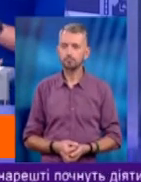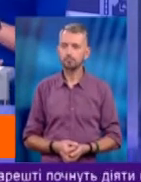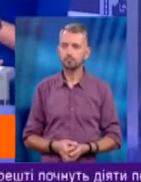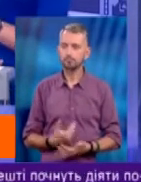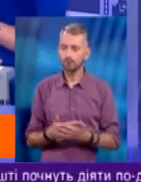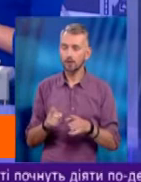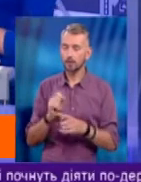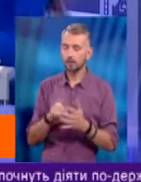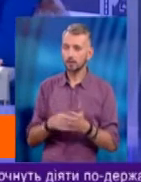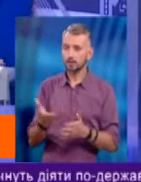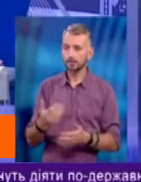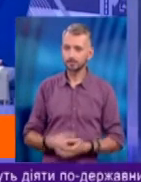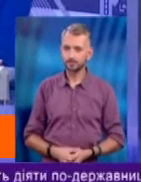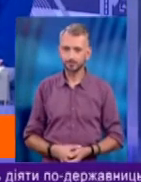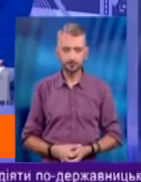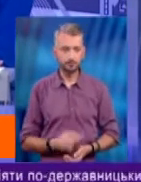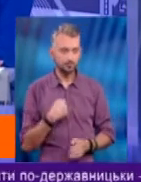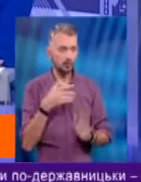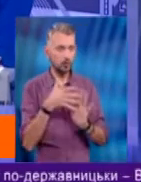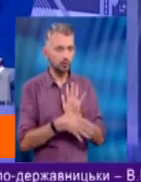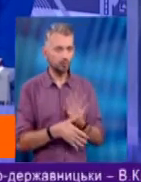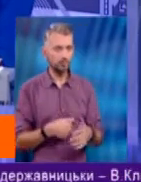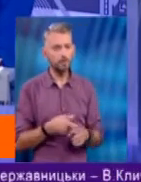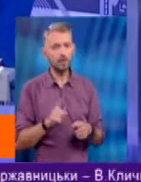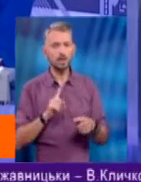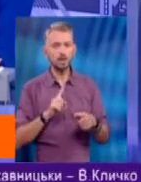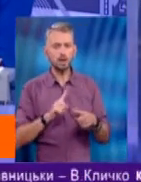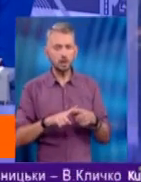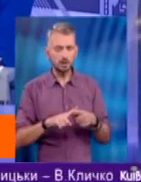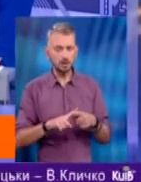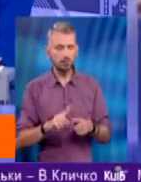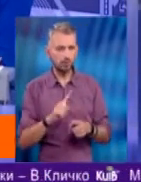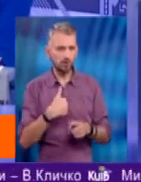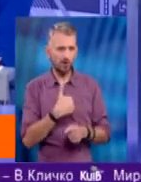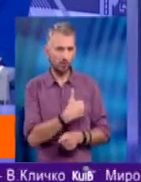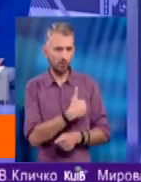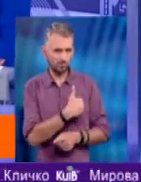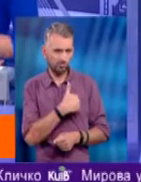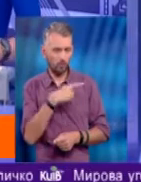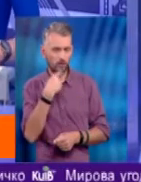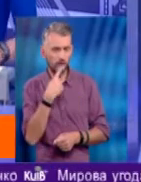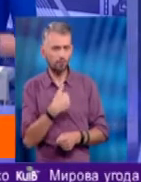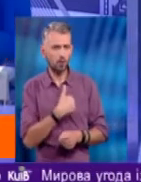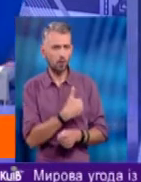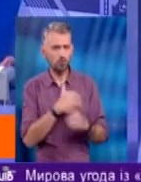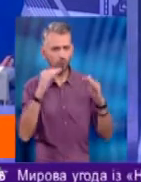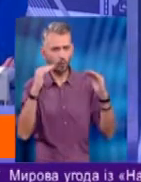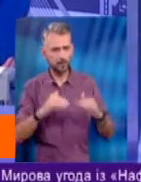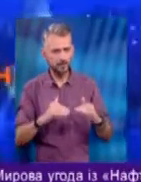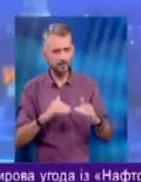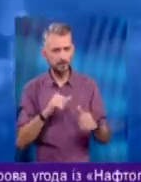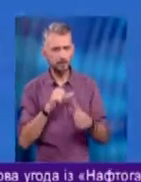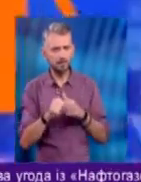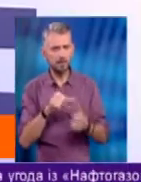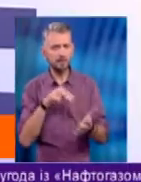От таке питання. Дякую за дзвінок. Прошу. Я зрозумів. Ну, це до чого я вів і говорю, що ми хочемо